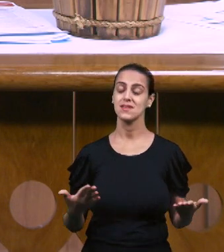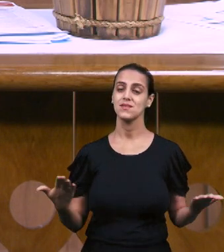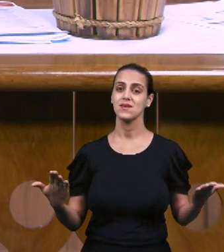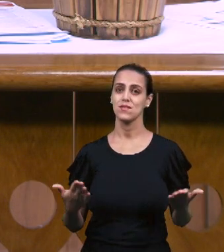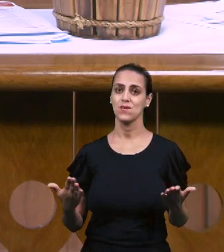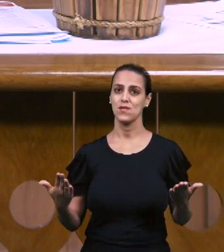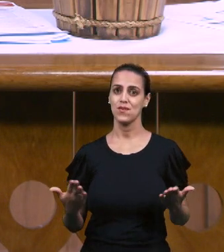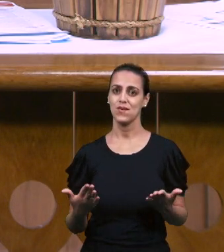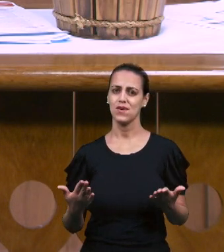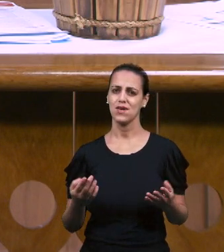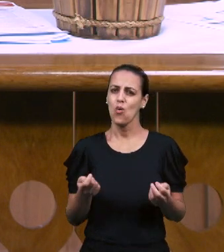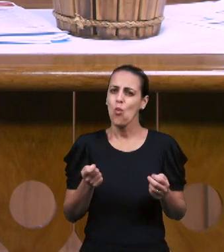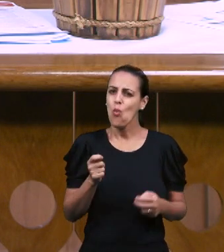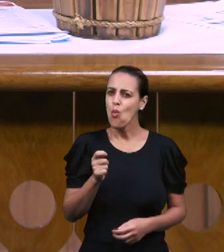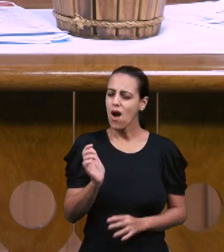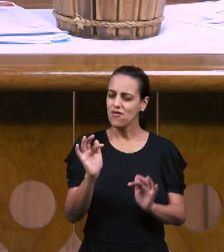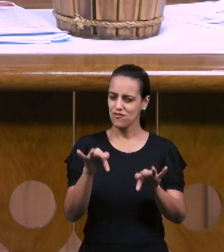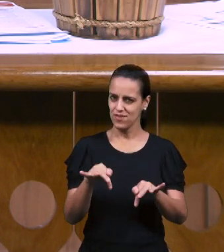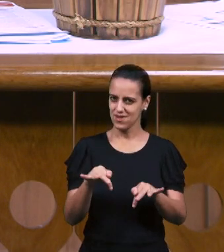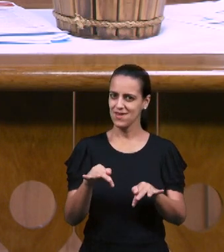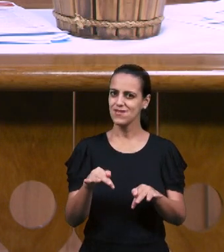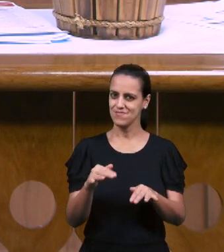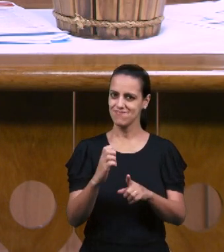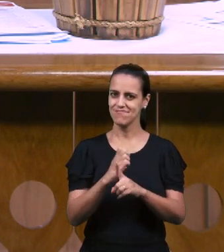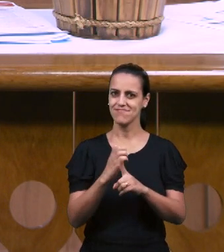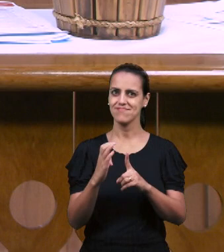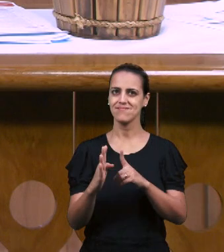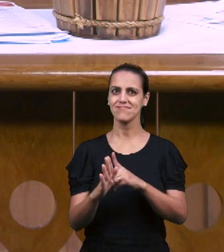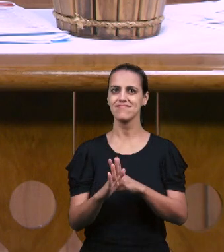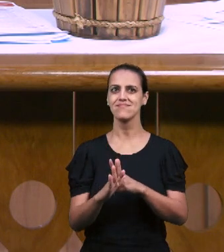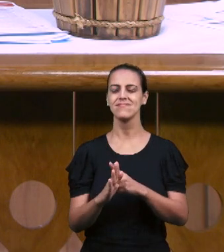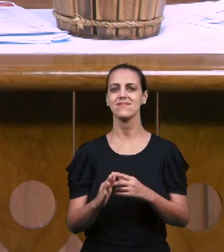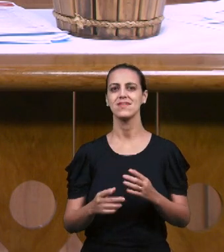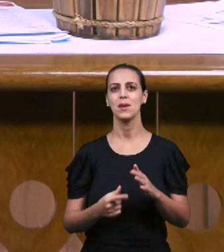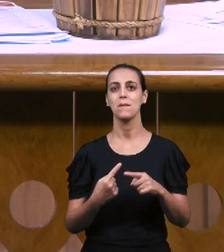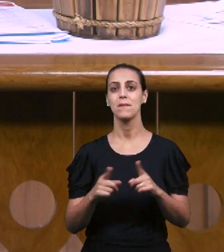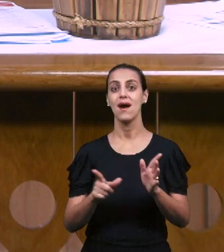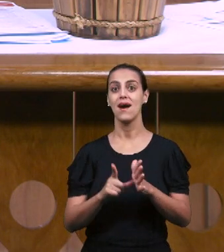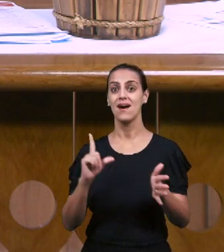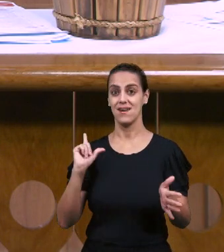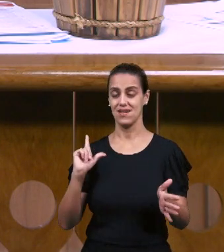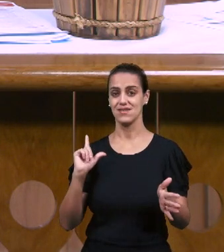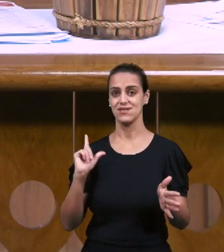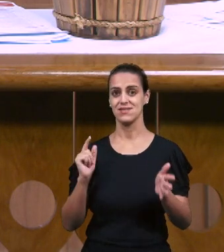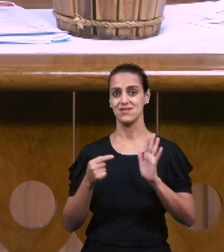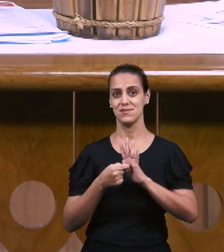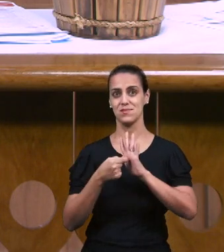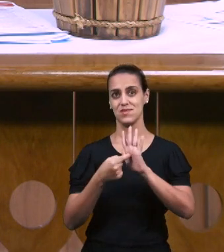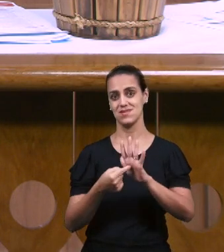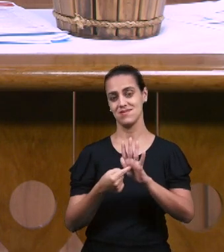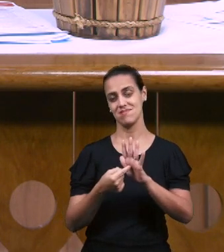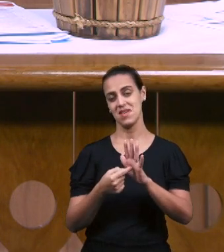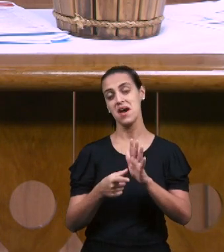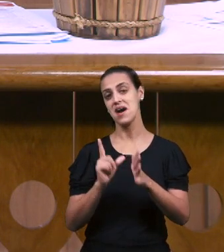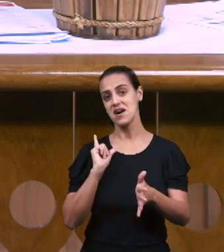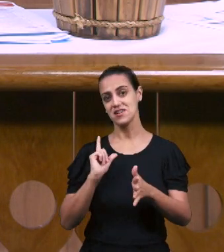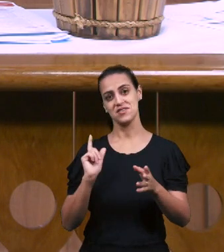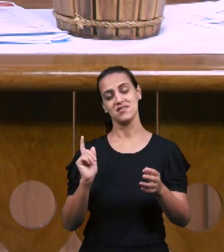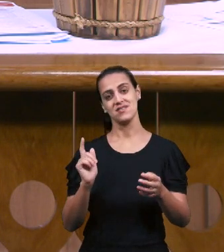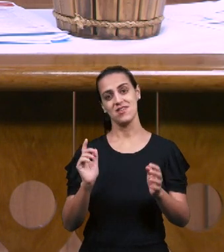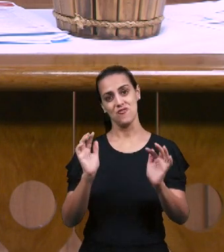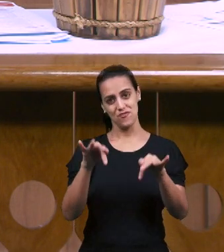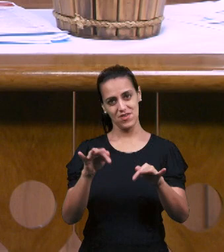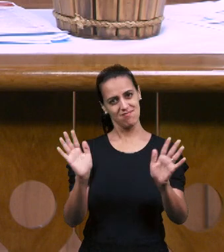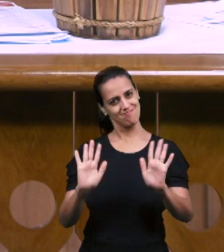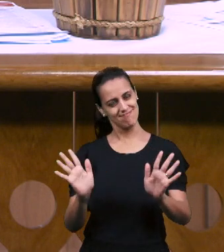nous approchons de la fin de cette notre école biblique. Et avant de passer et nous séparer